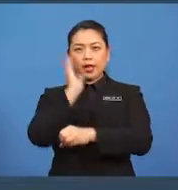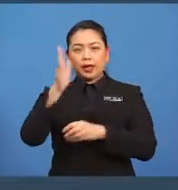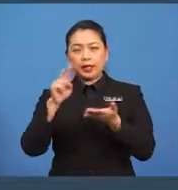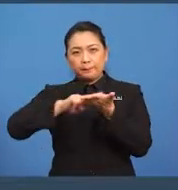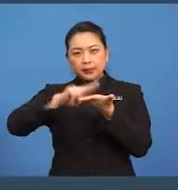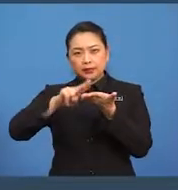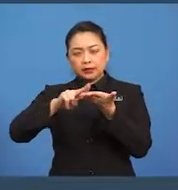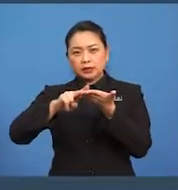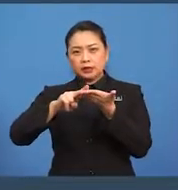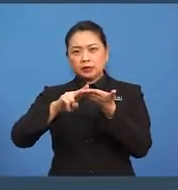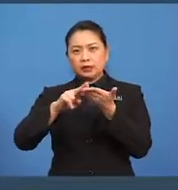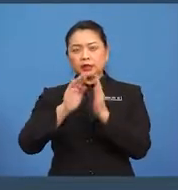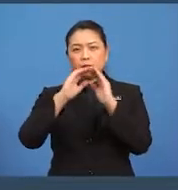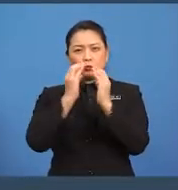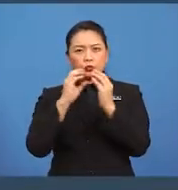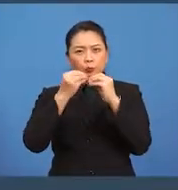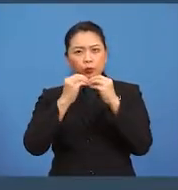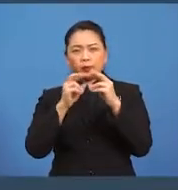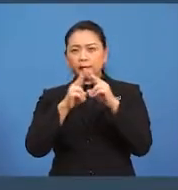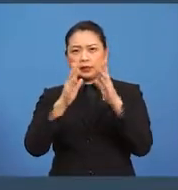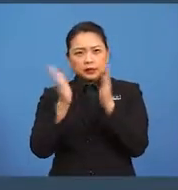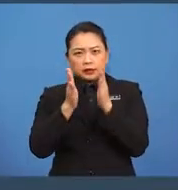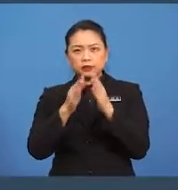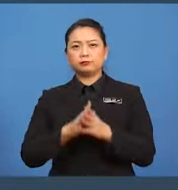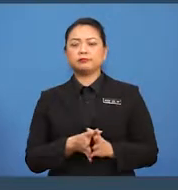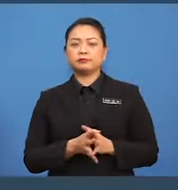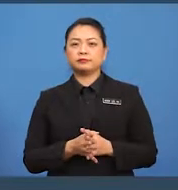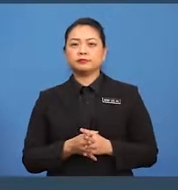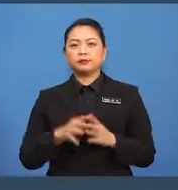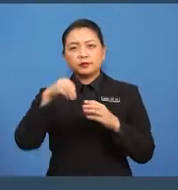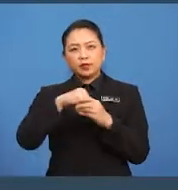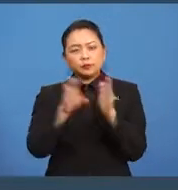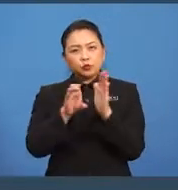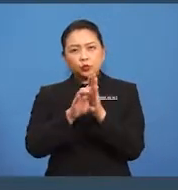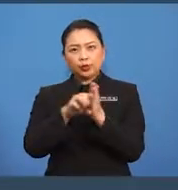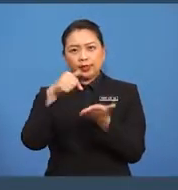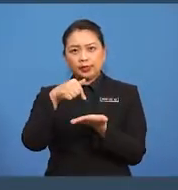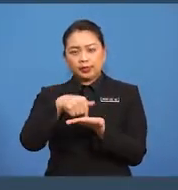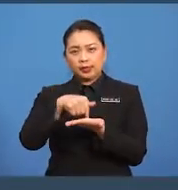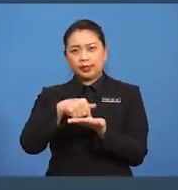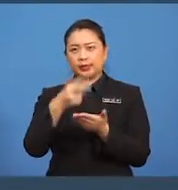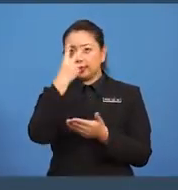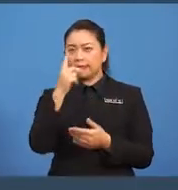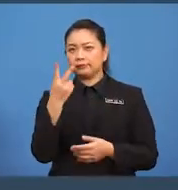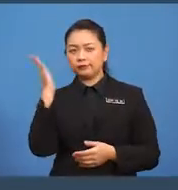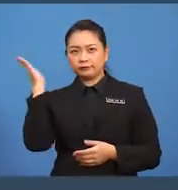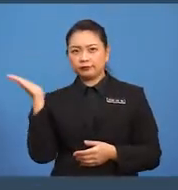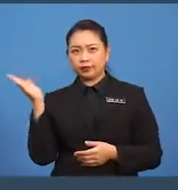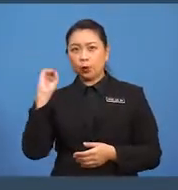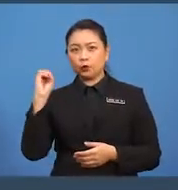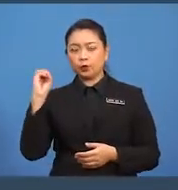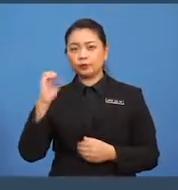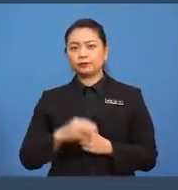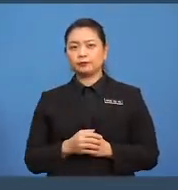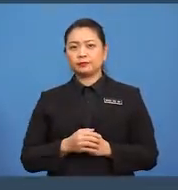bulat terkecil bagi indeks yang dicari. Dalam contoh ini, kita lihat indeks terkecil ialah sifar